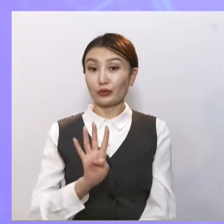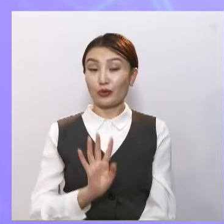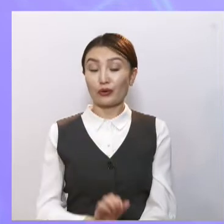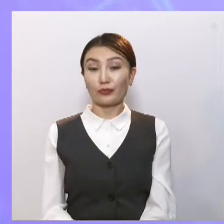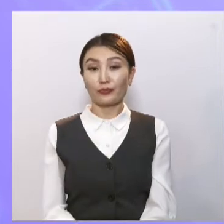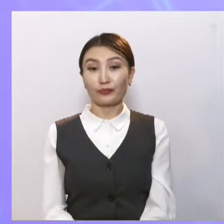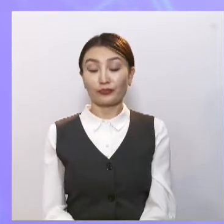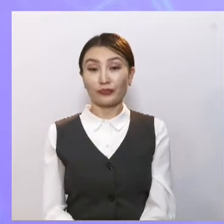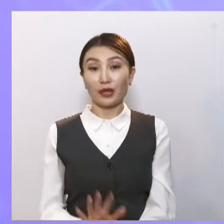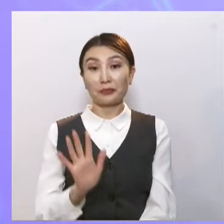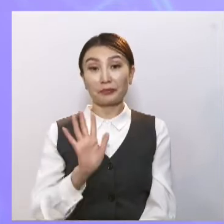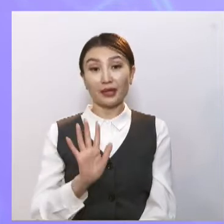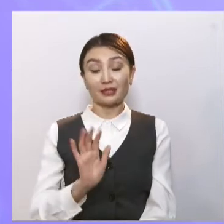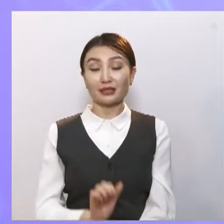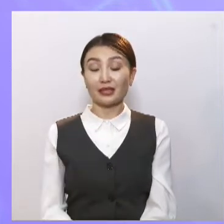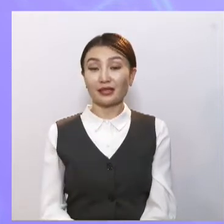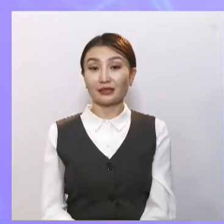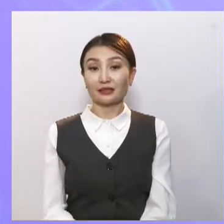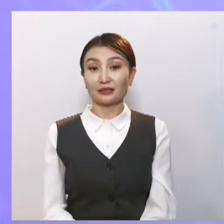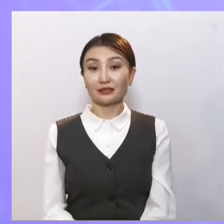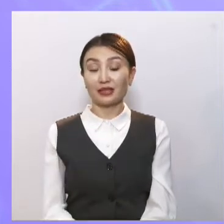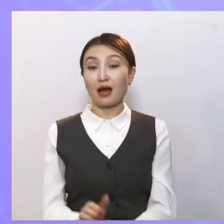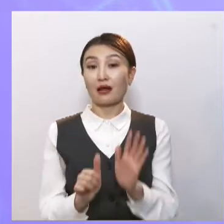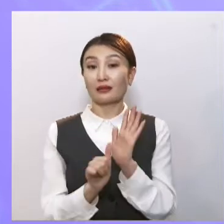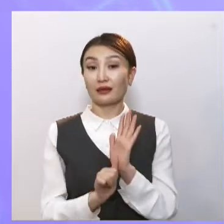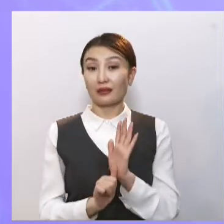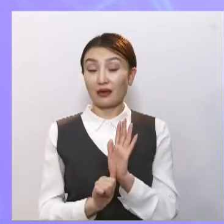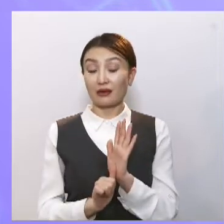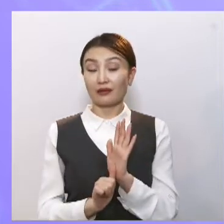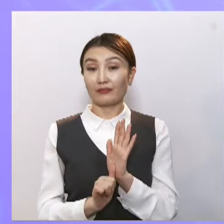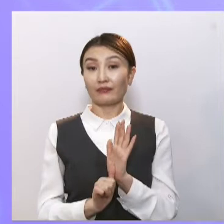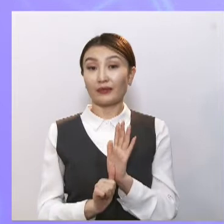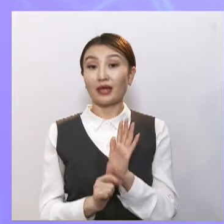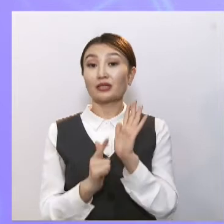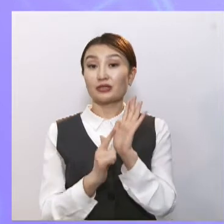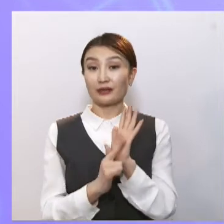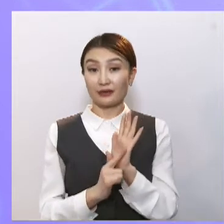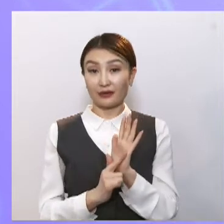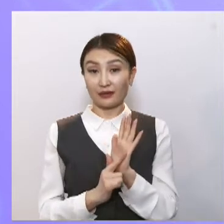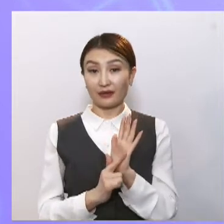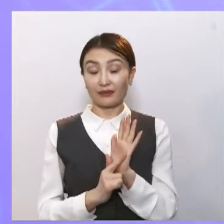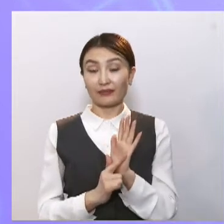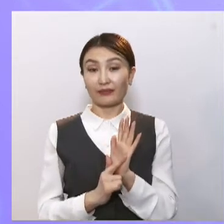4'de, 5'de, 6'da, 7'de,